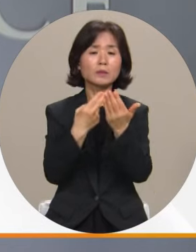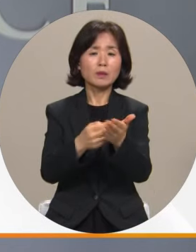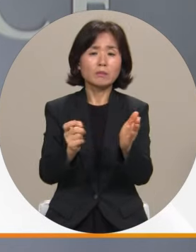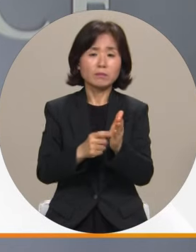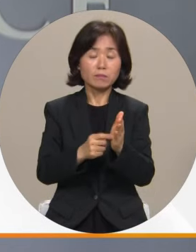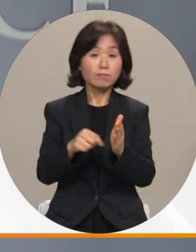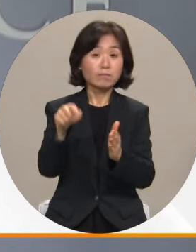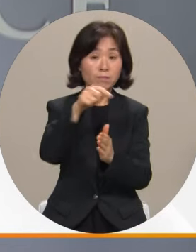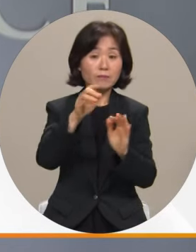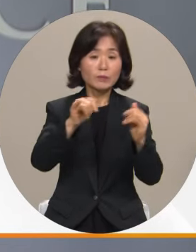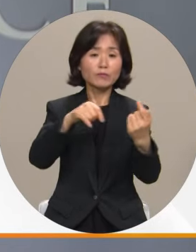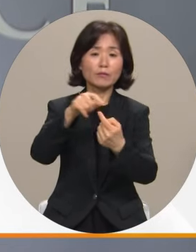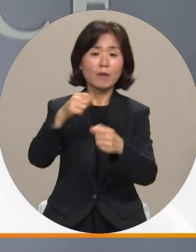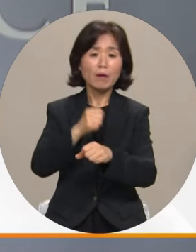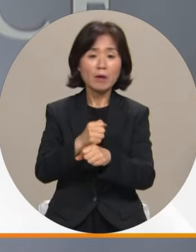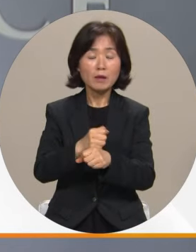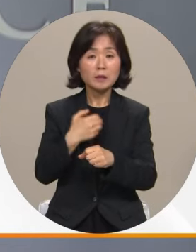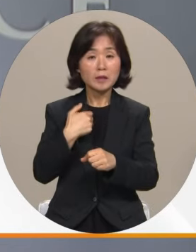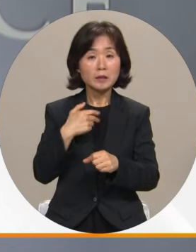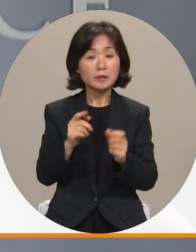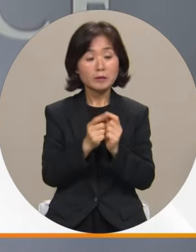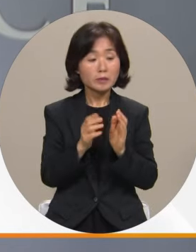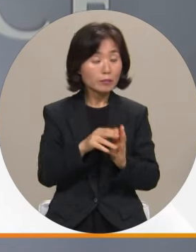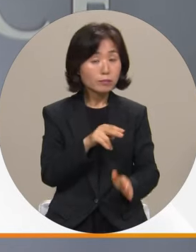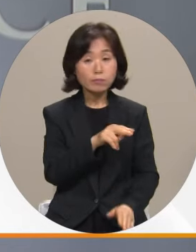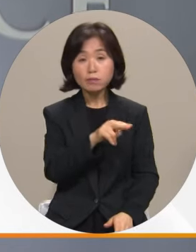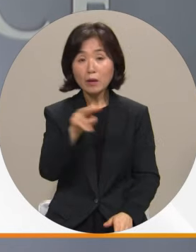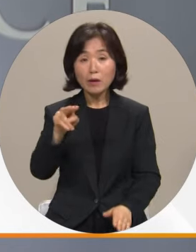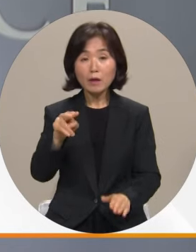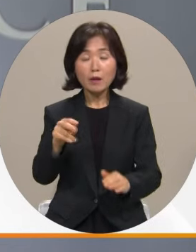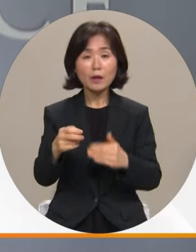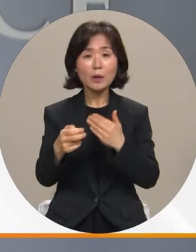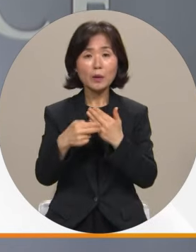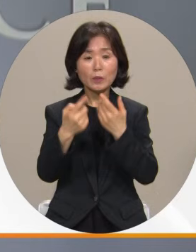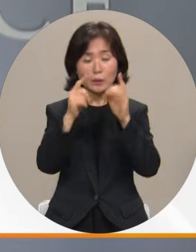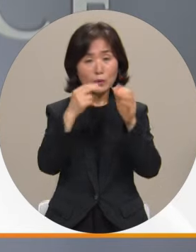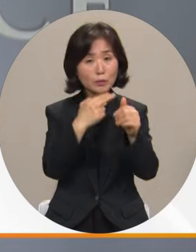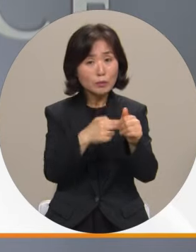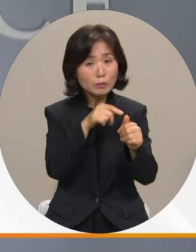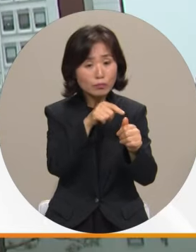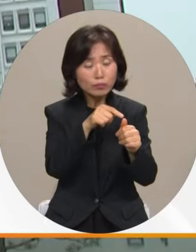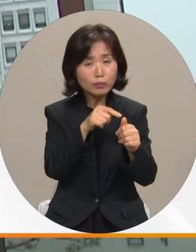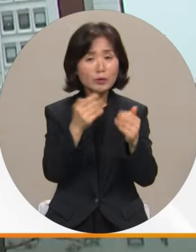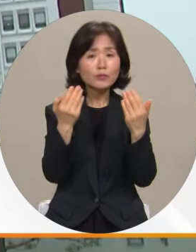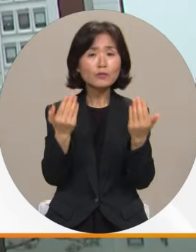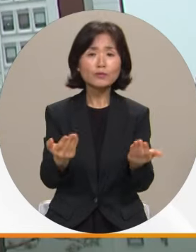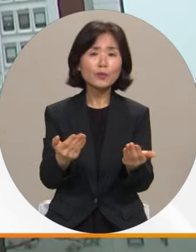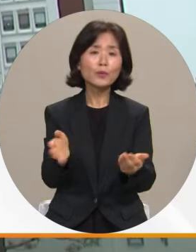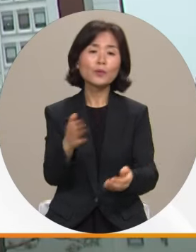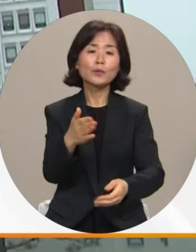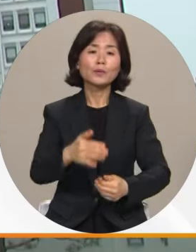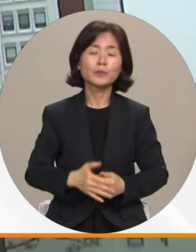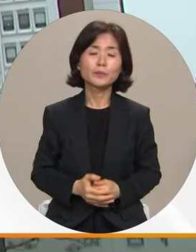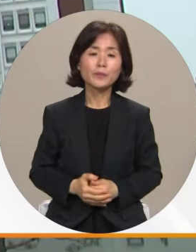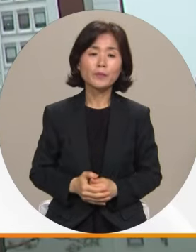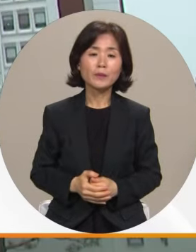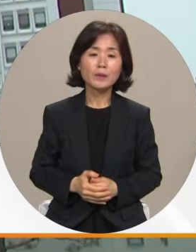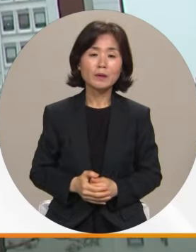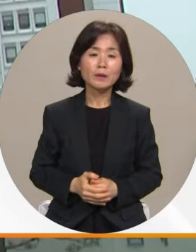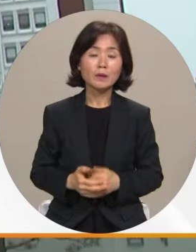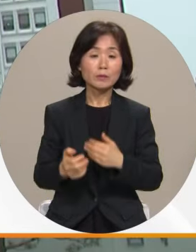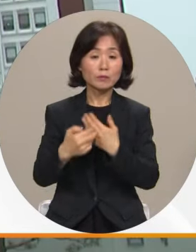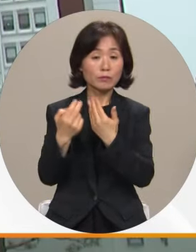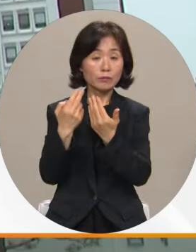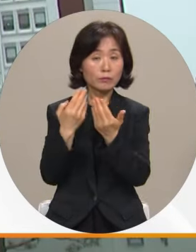저희가 학기 돌아왔는데 실제로 휴진할 수는 교신 많이 없으 시더라 휴진을 할 계획이